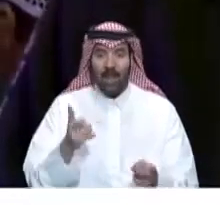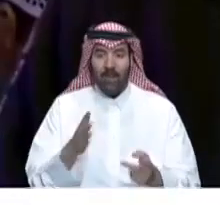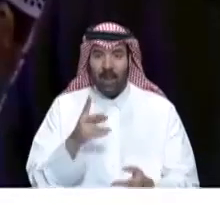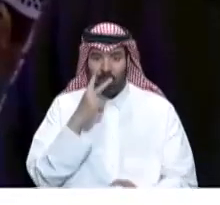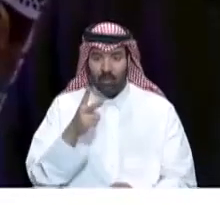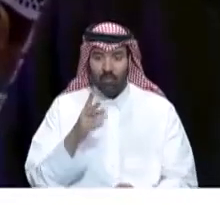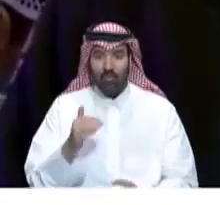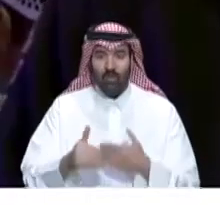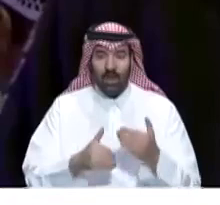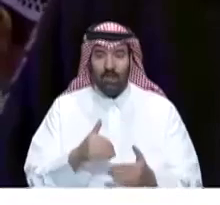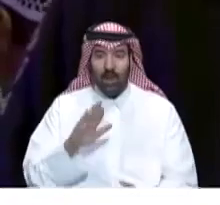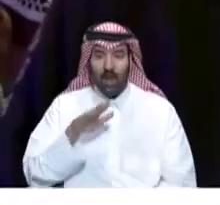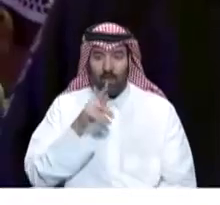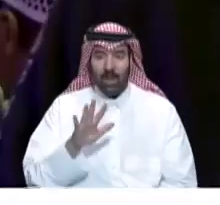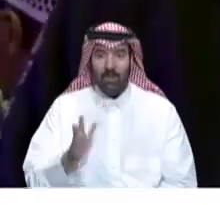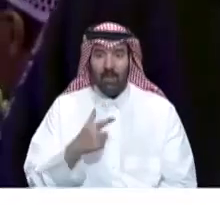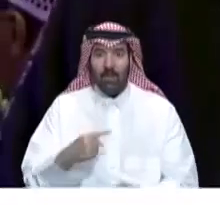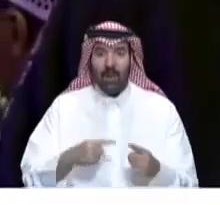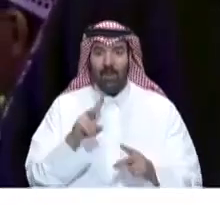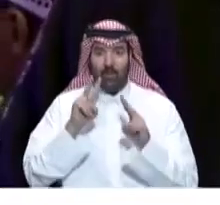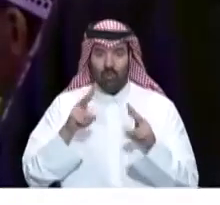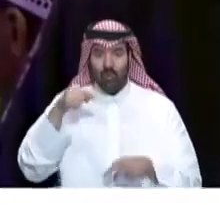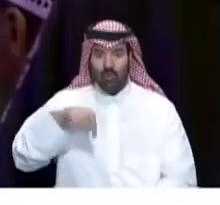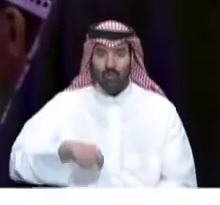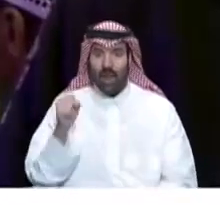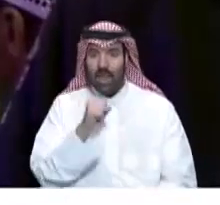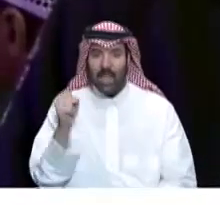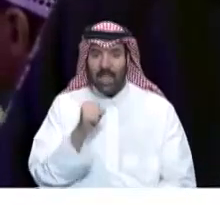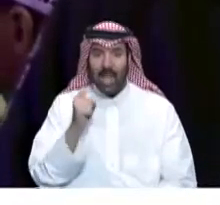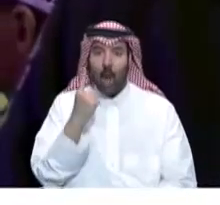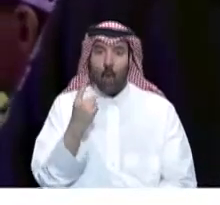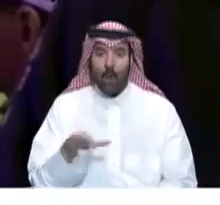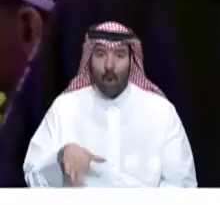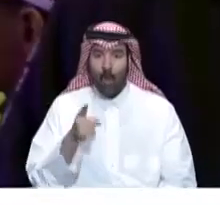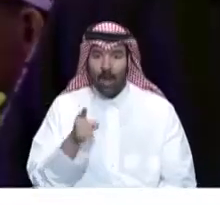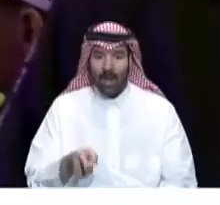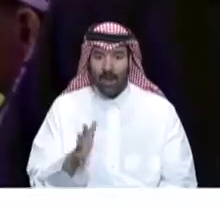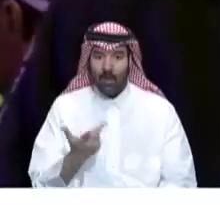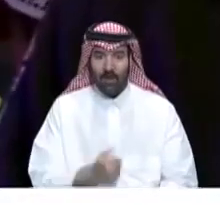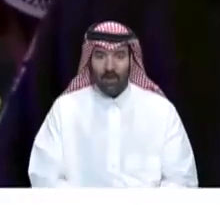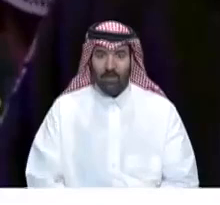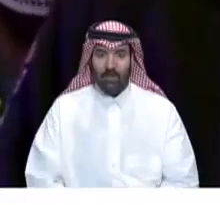العزيز في حائل طبعا، ونحن نشهد اليوم الأول لعيد الفطر المبارك؟